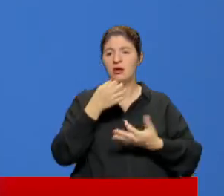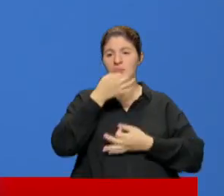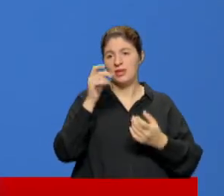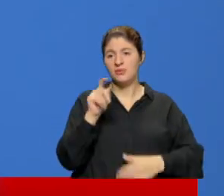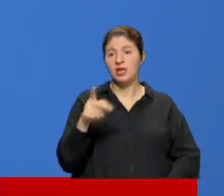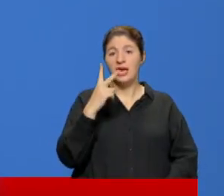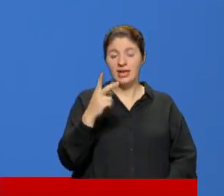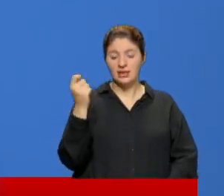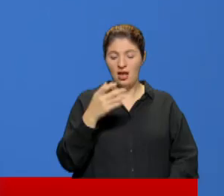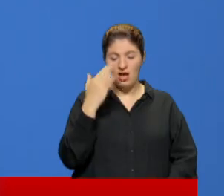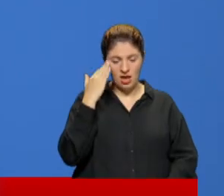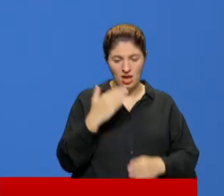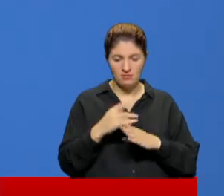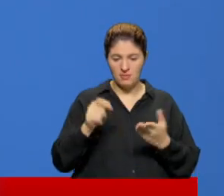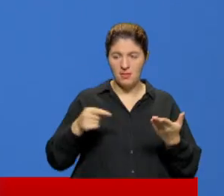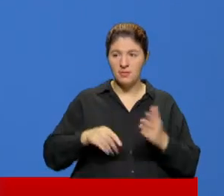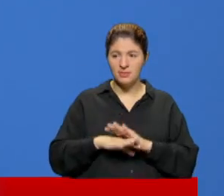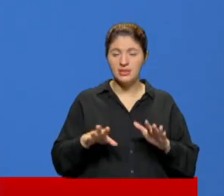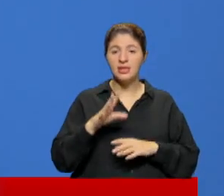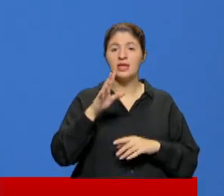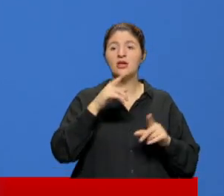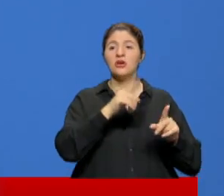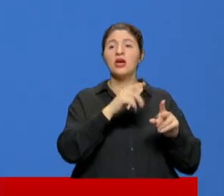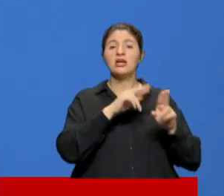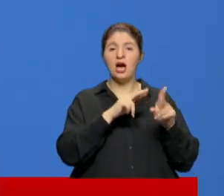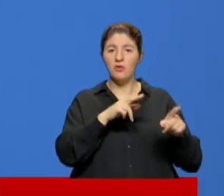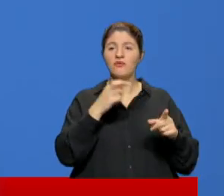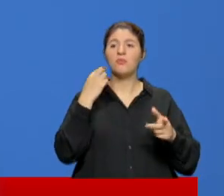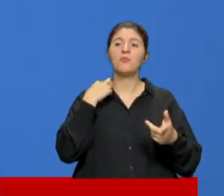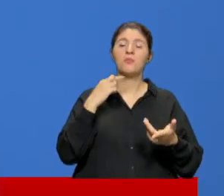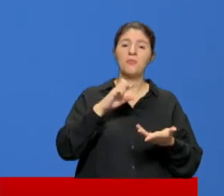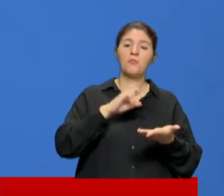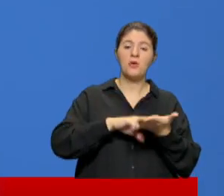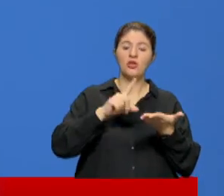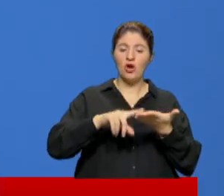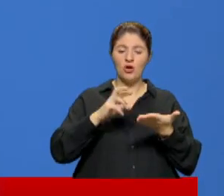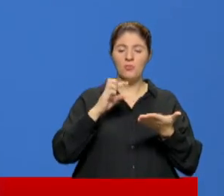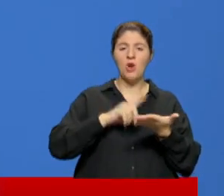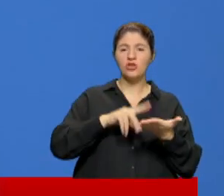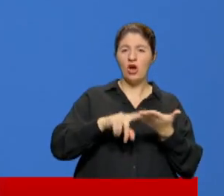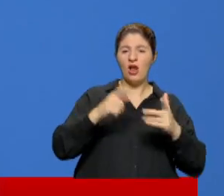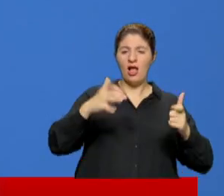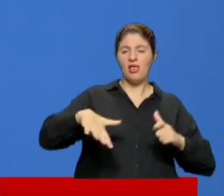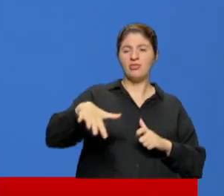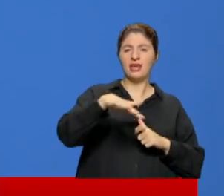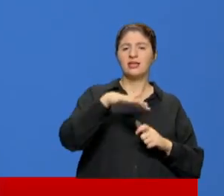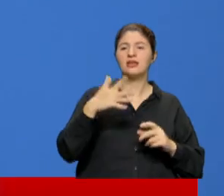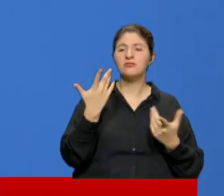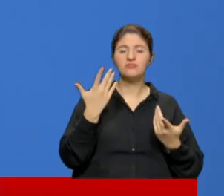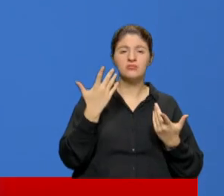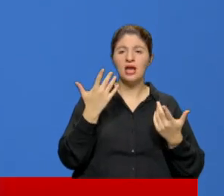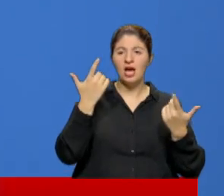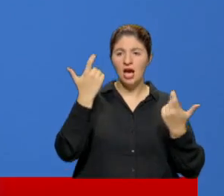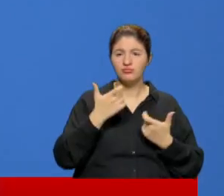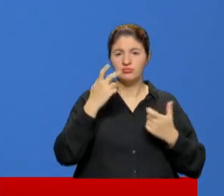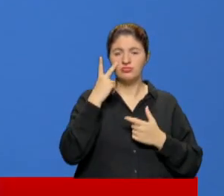duyurdu iki tane anlaşma imzaladık hidrokarbonlar ve protokol alanlarındaki mutabakat e muhtıraları